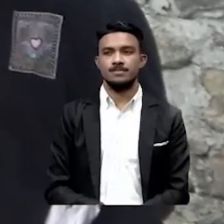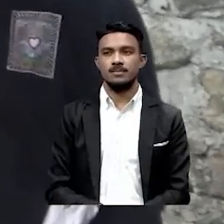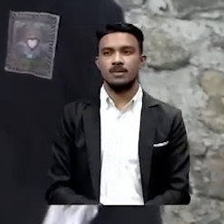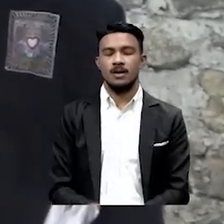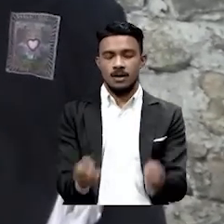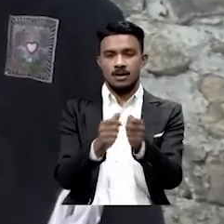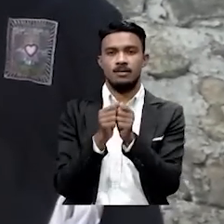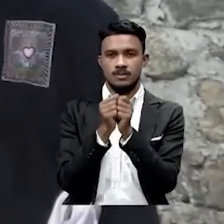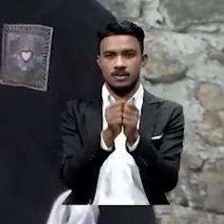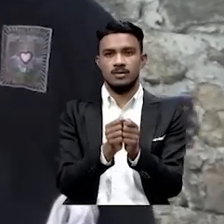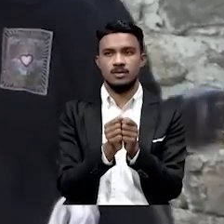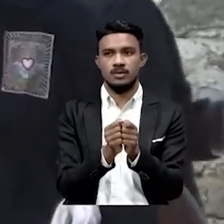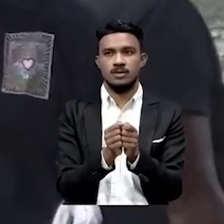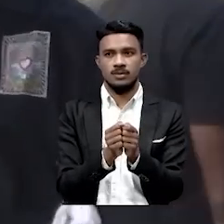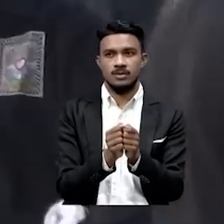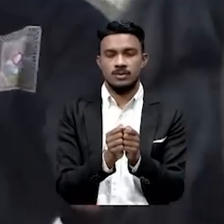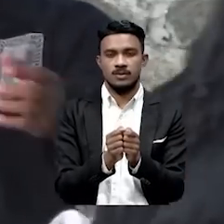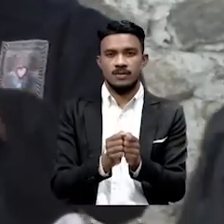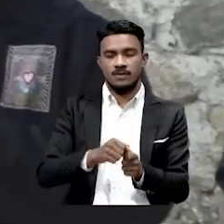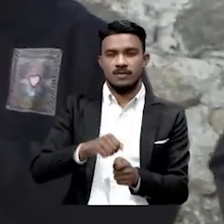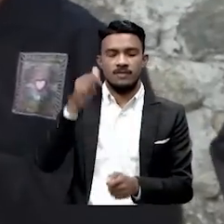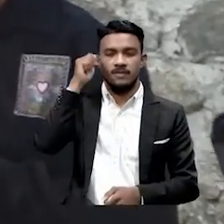Total alunu feto